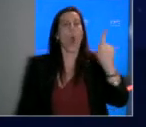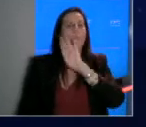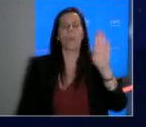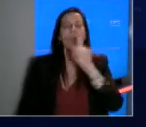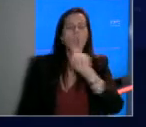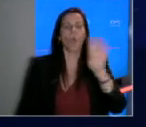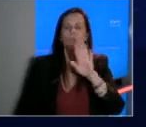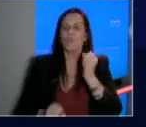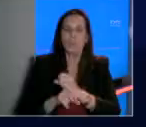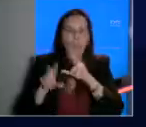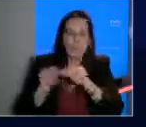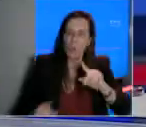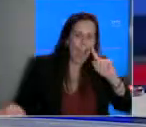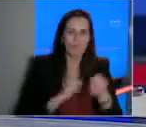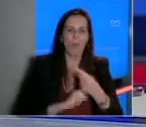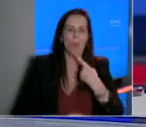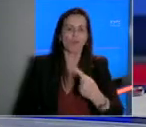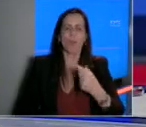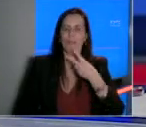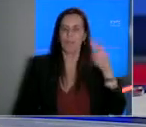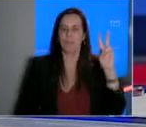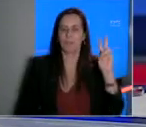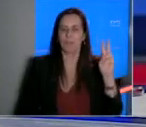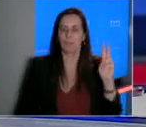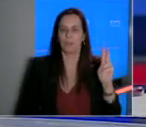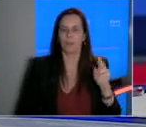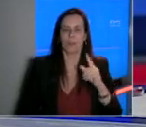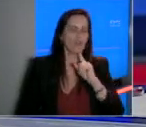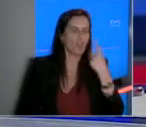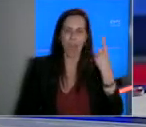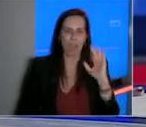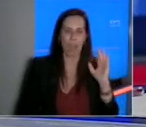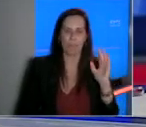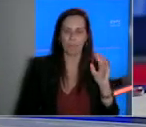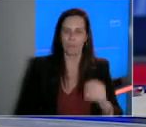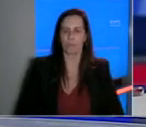והוא עושה בדיוק להפך ממה שהוא הבטיח במשך שנה שלמה.